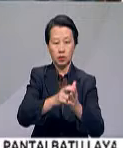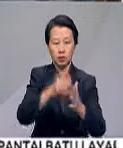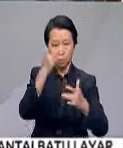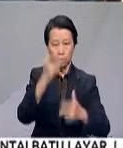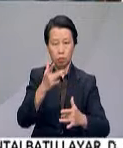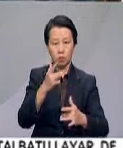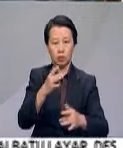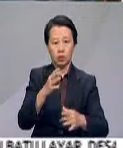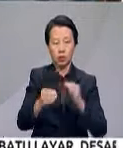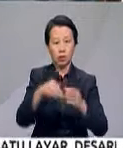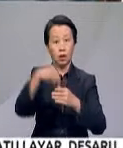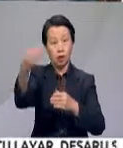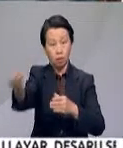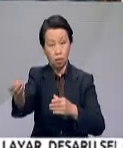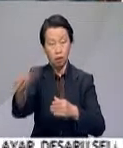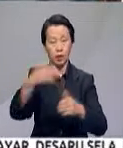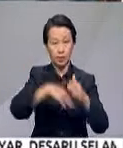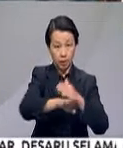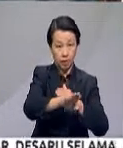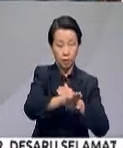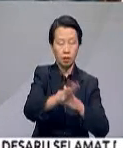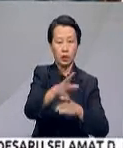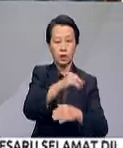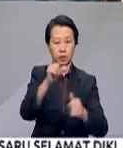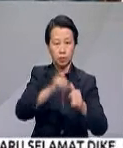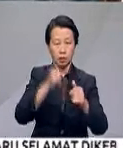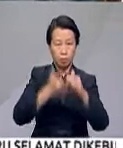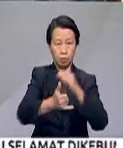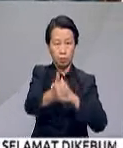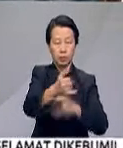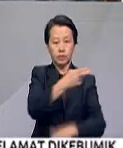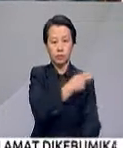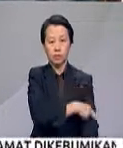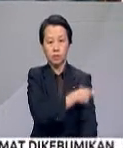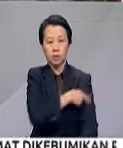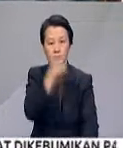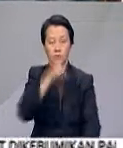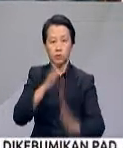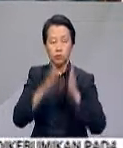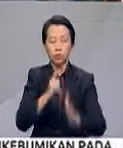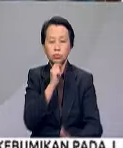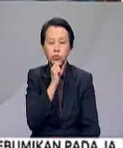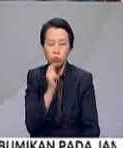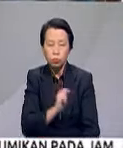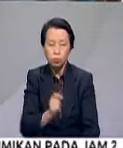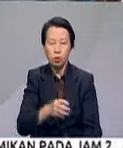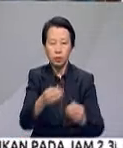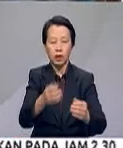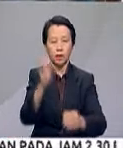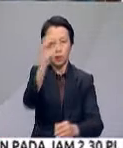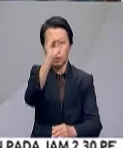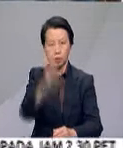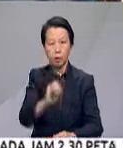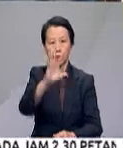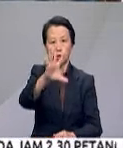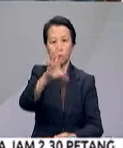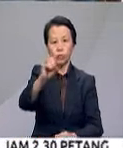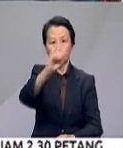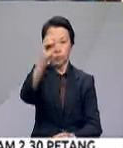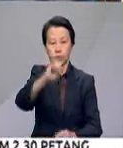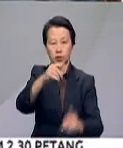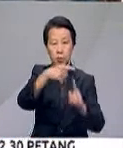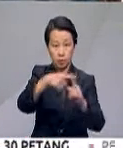Kita cakap tadi outpatient ini inpatient, setiap kemasukan hospital. Untuk warga emas pula diberikan diskaun